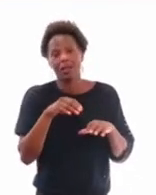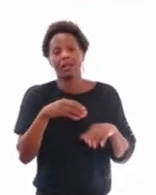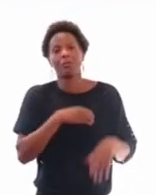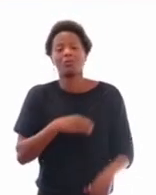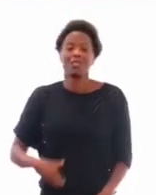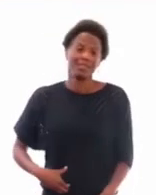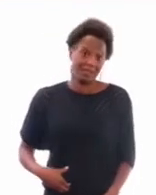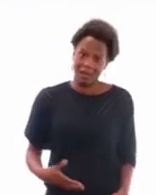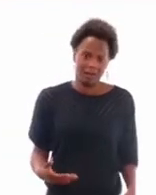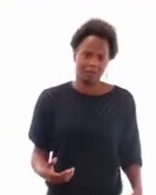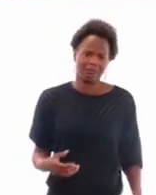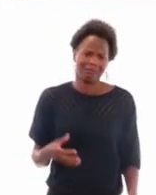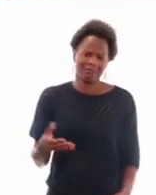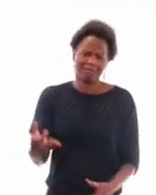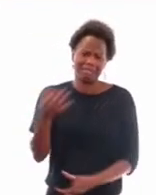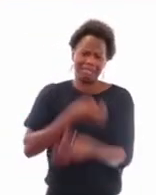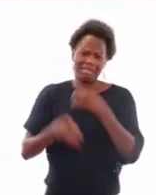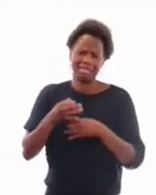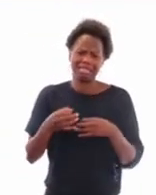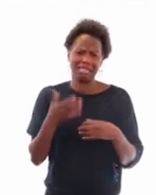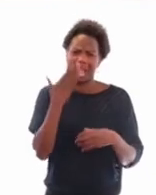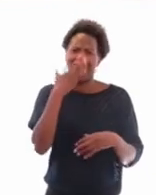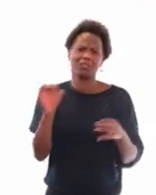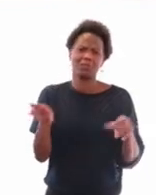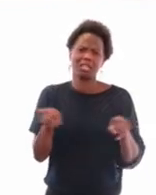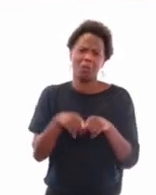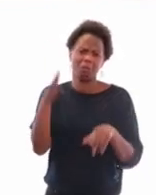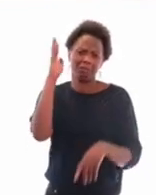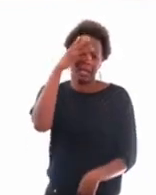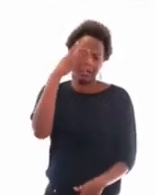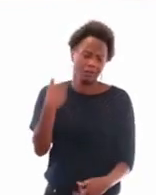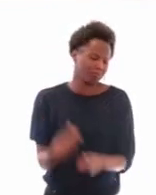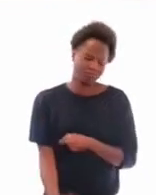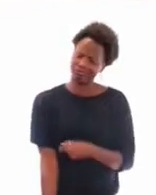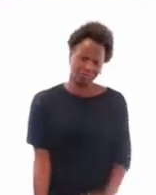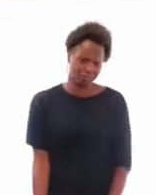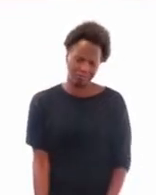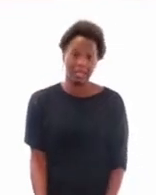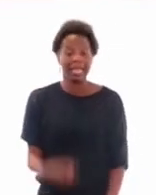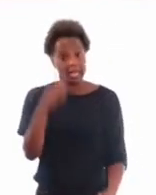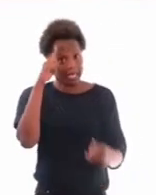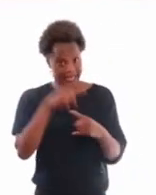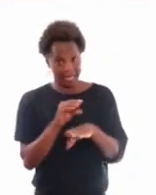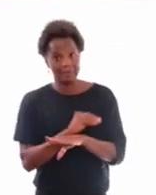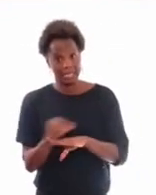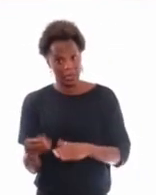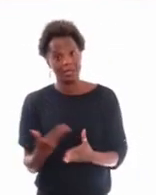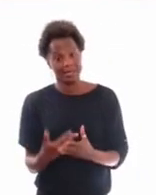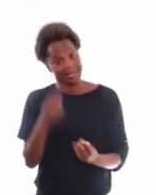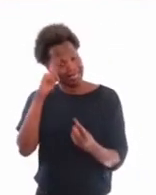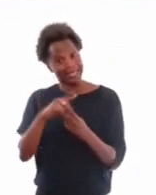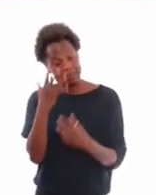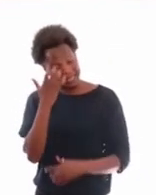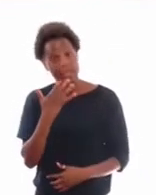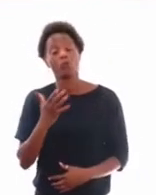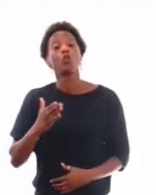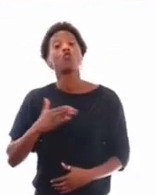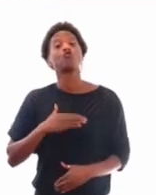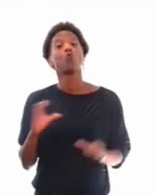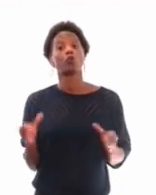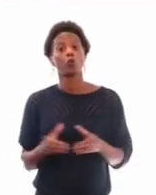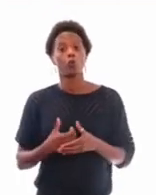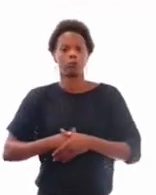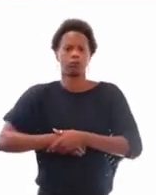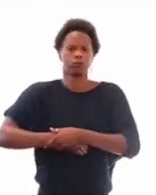pardon, mais c'est complètement décalé. Donc le sujet de la sécurité est un sujet sérieux sur lequel notre groupe en particulier s'est toujours beaucoup